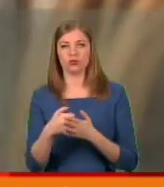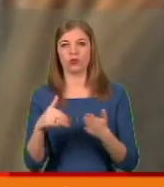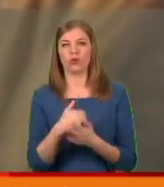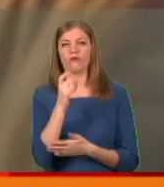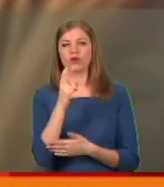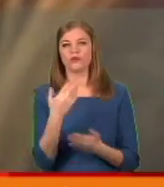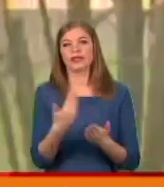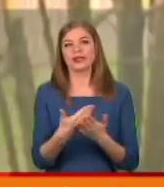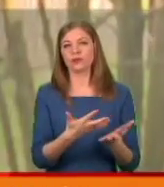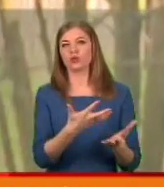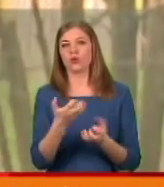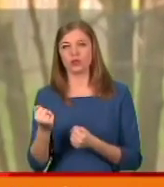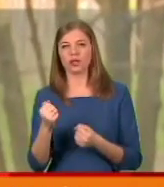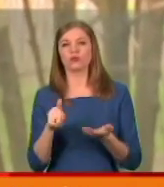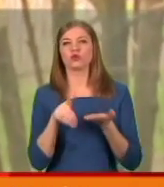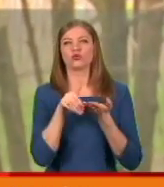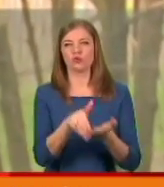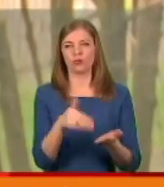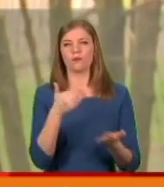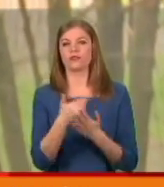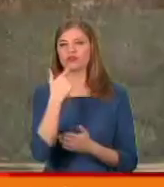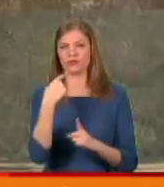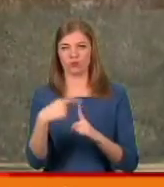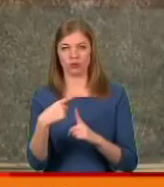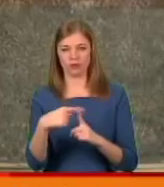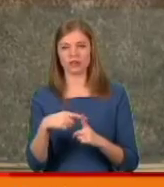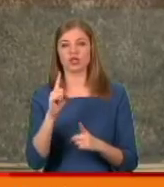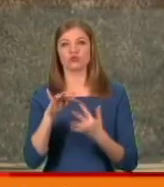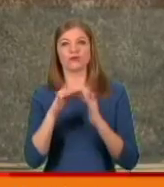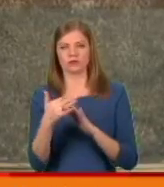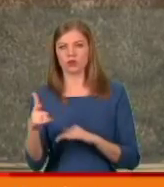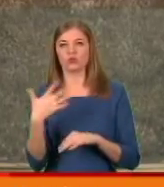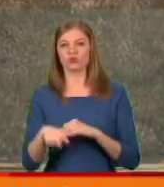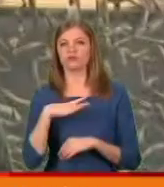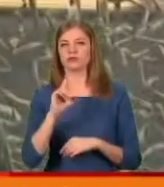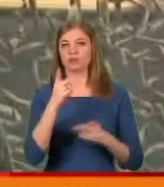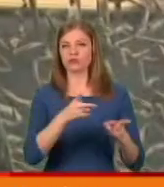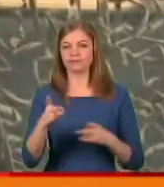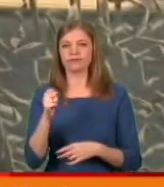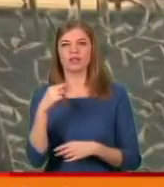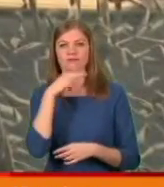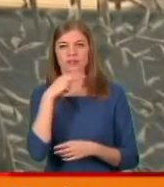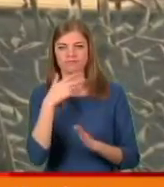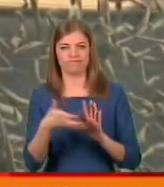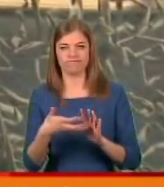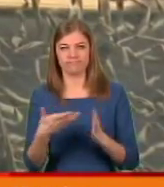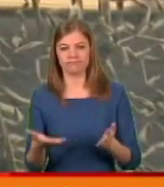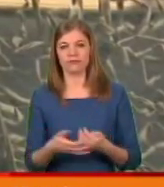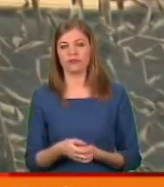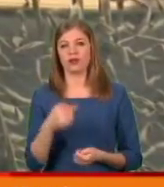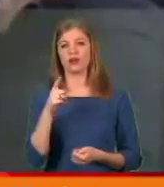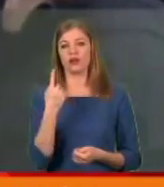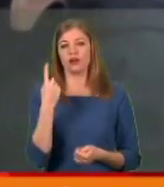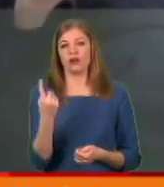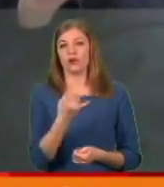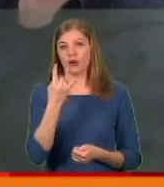Новоазовська, нібито отримати в райлікарні допомогу від Червоного Хреста. Бо в селі вже були перші поранені, а медикаментів геть не мав. Один